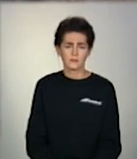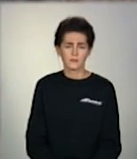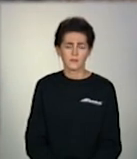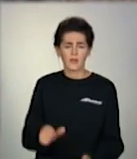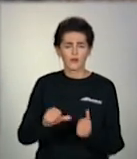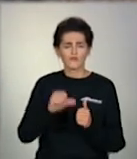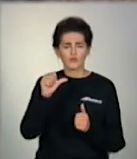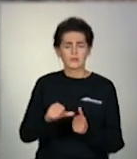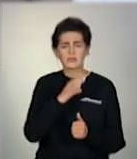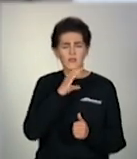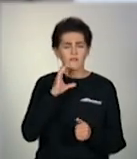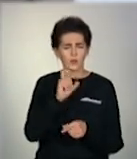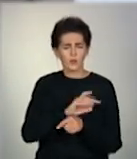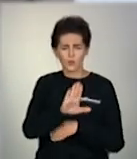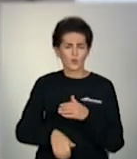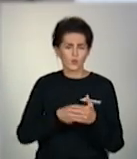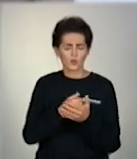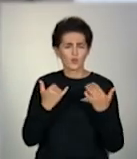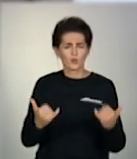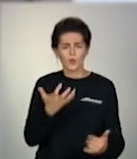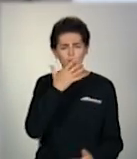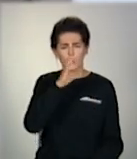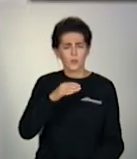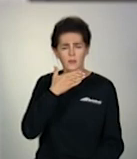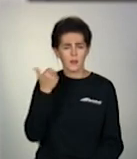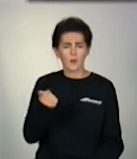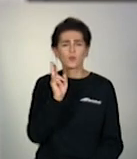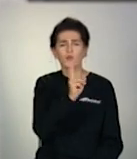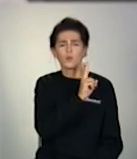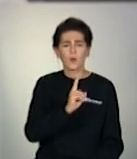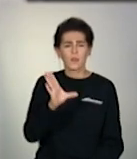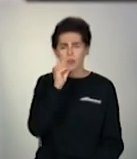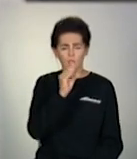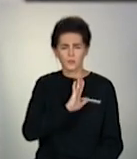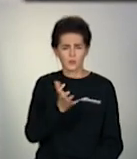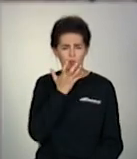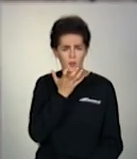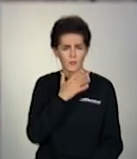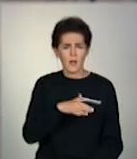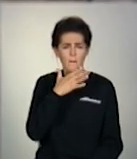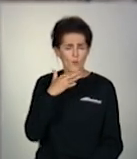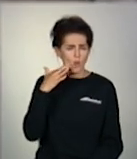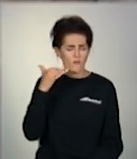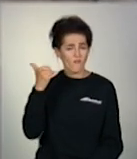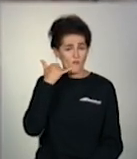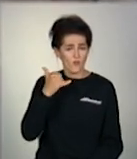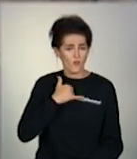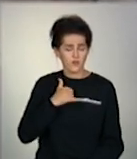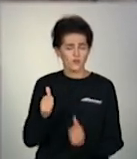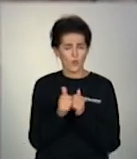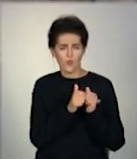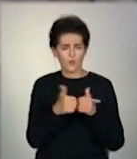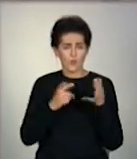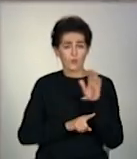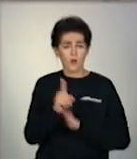Частина Сєвєродонецька досі без опалення. Ті, кому дали тепло, теж не встигли погрітися. Дзвонять всі сусіди, кажуть, включили.